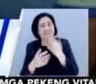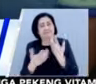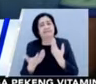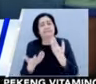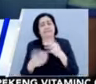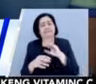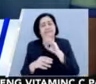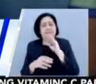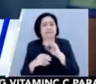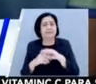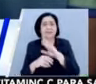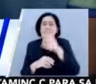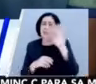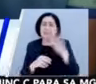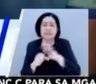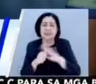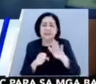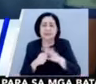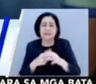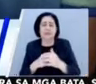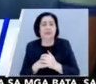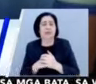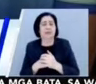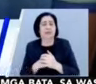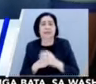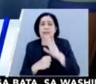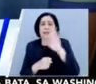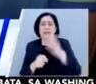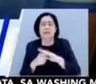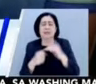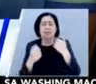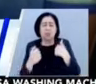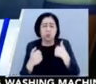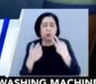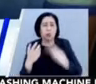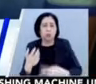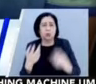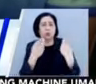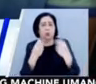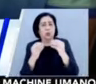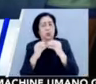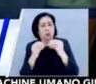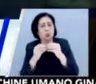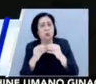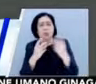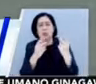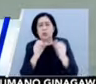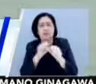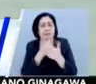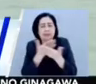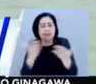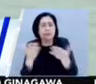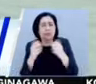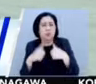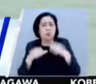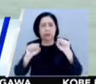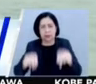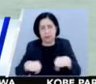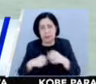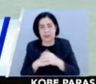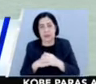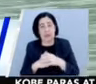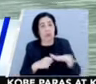It's Never Enough It's Never Enough I wish we could do more we're doing everything that we can sa buong lalawigan